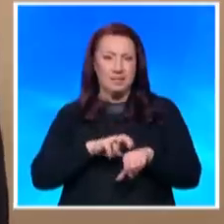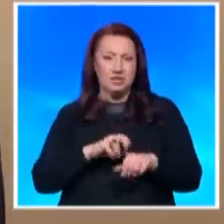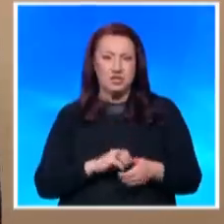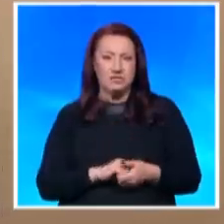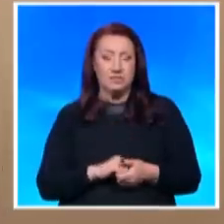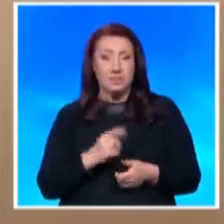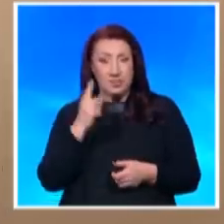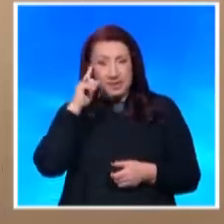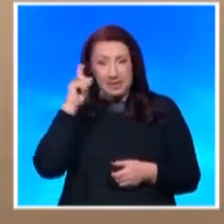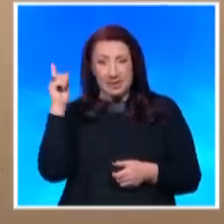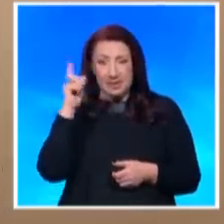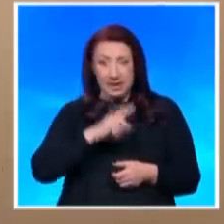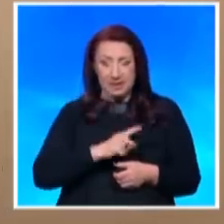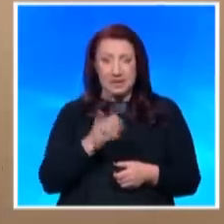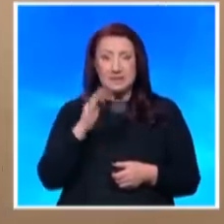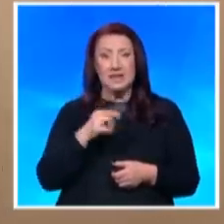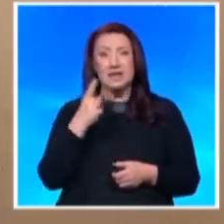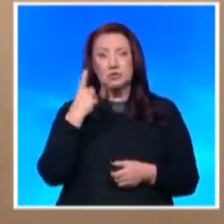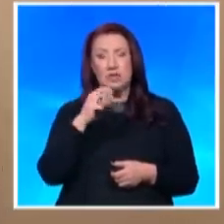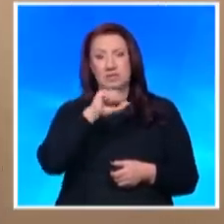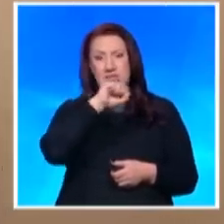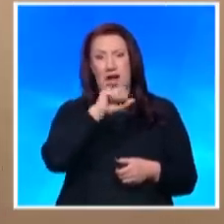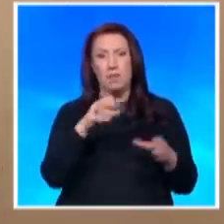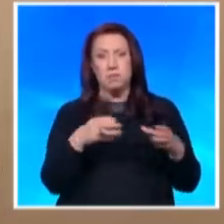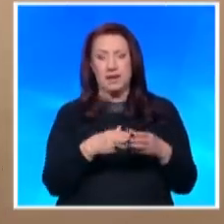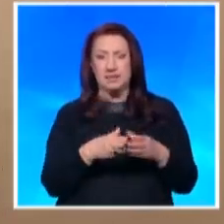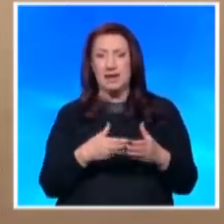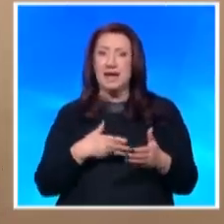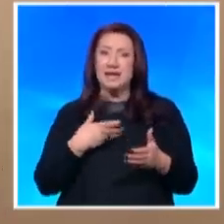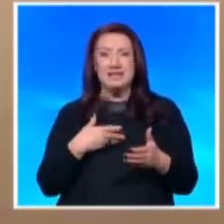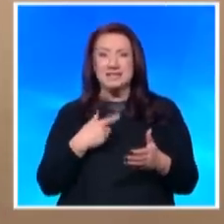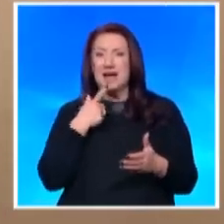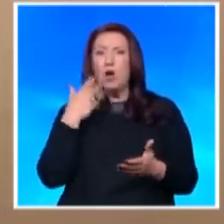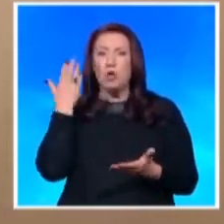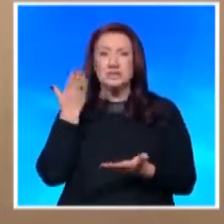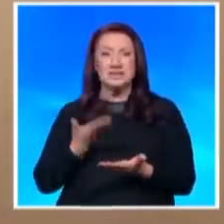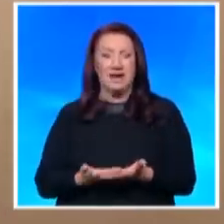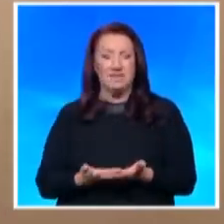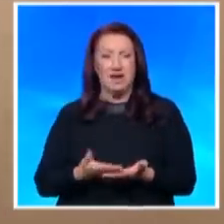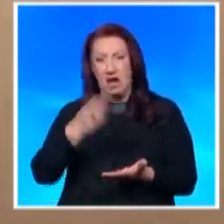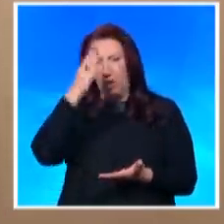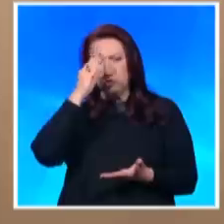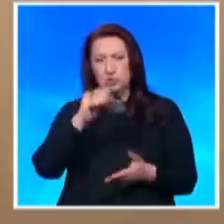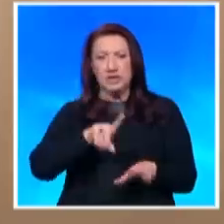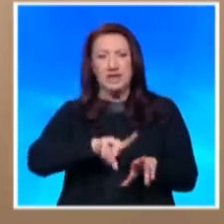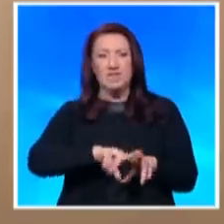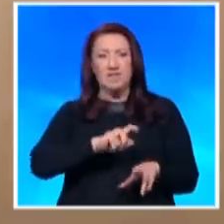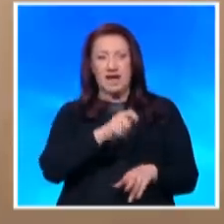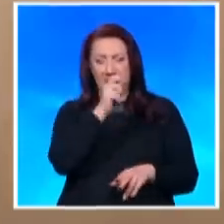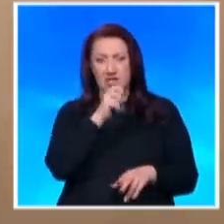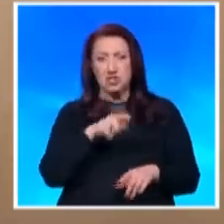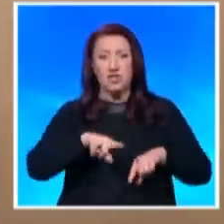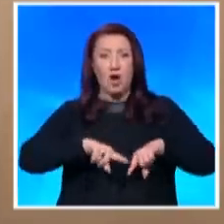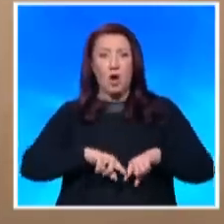след като една партийна централа поиска оставката на господин Гешев, прокурорите, които протестираха в негова